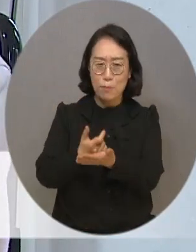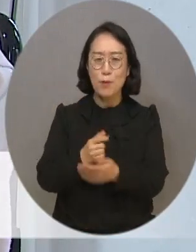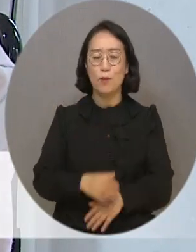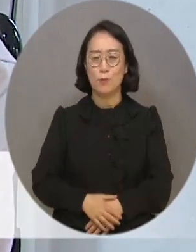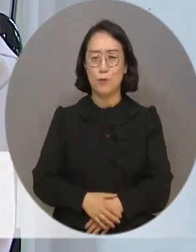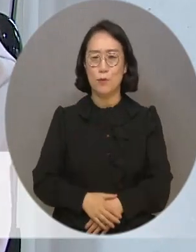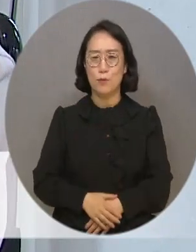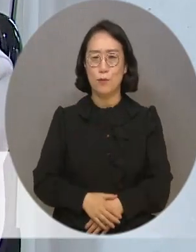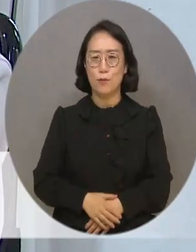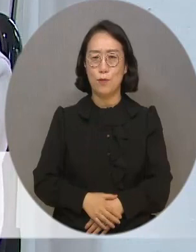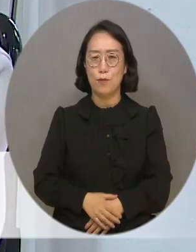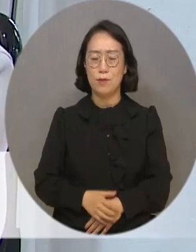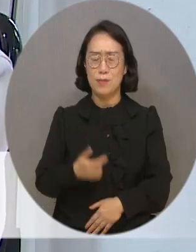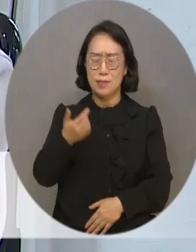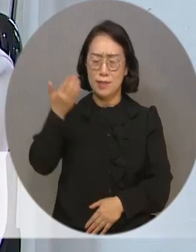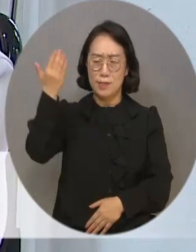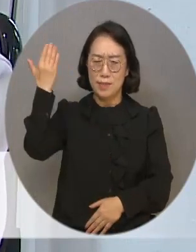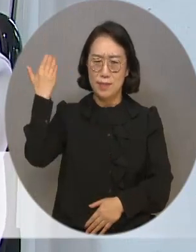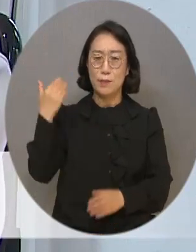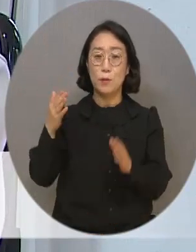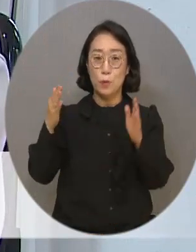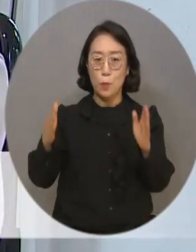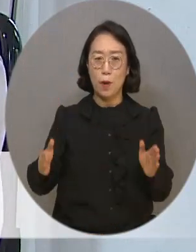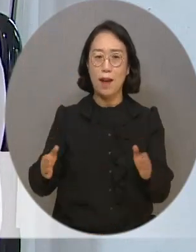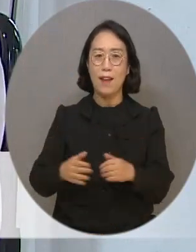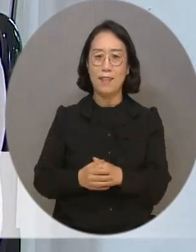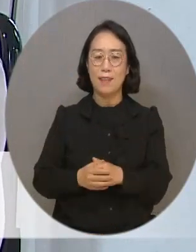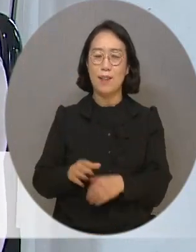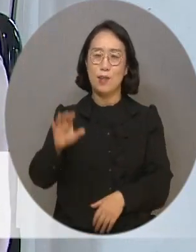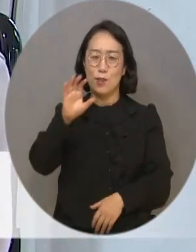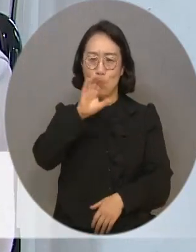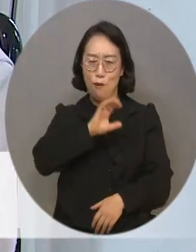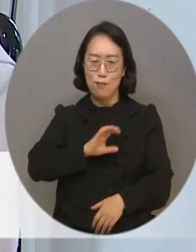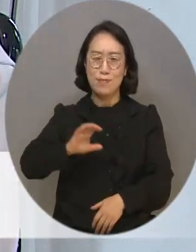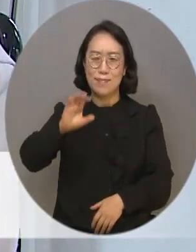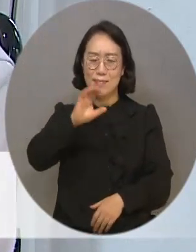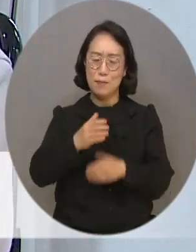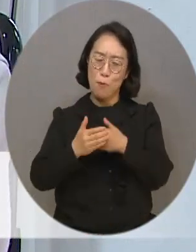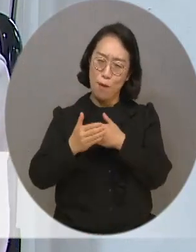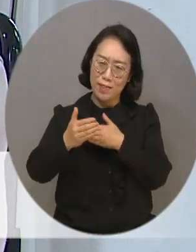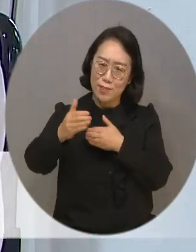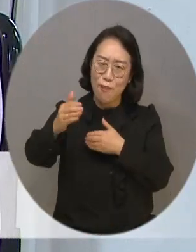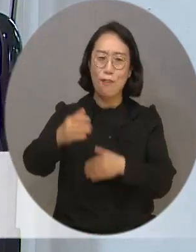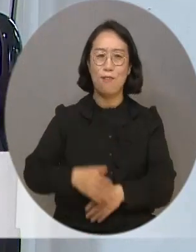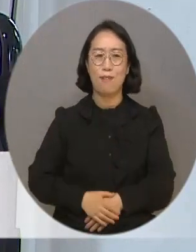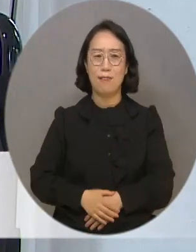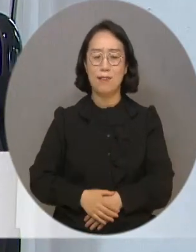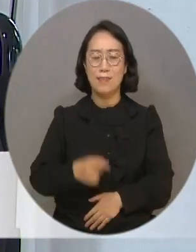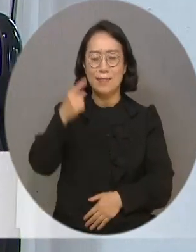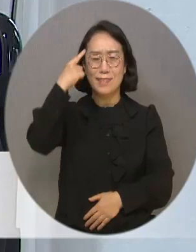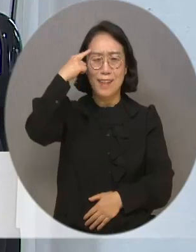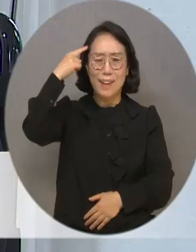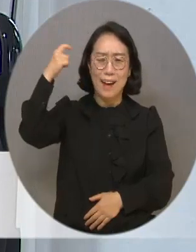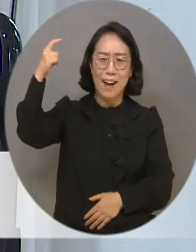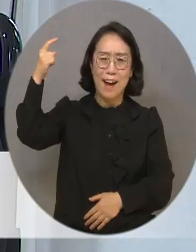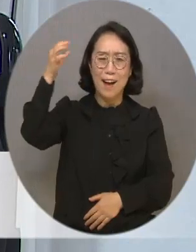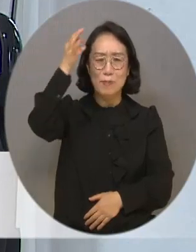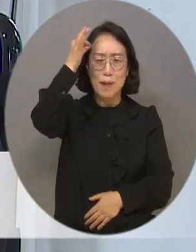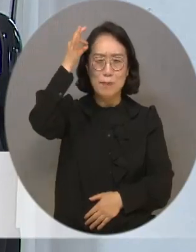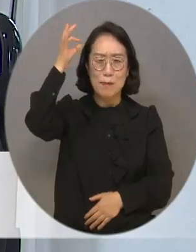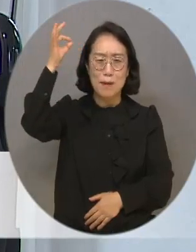감격스러워서 그래가지고 지나왔던 그런 연습 과정과 이런 생각이